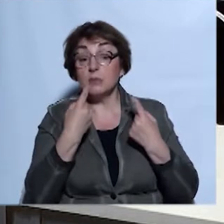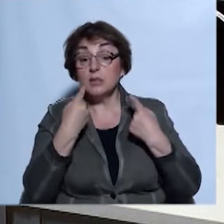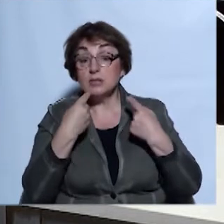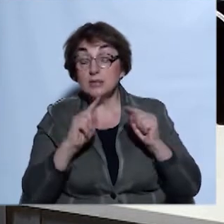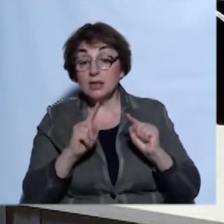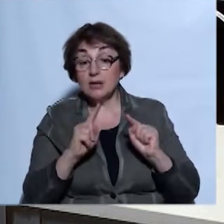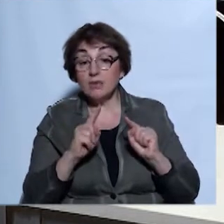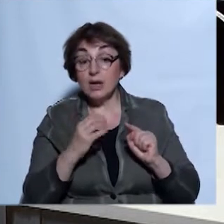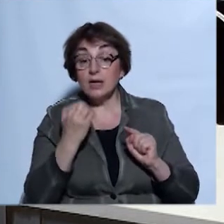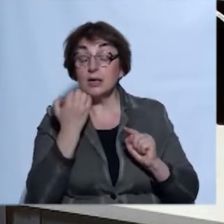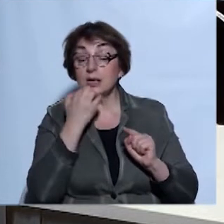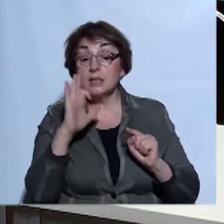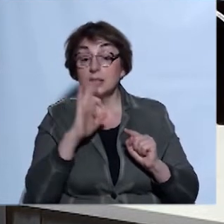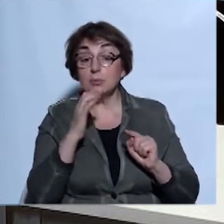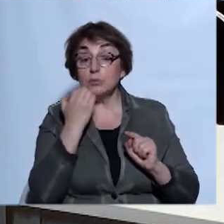წვეთ-წვეთობით დავამატებთ